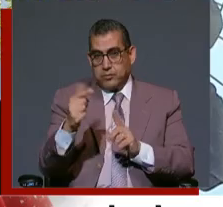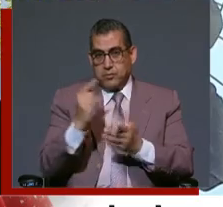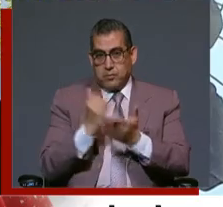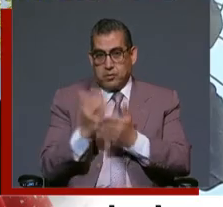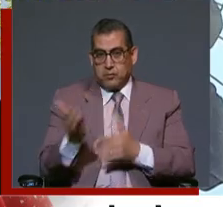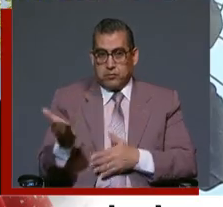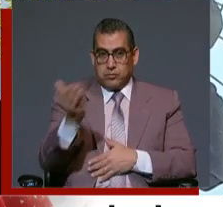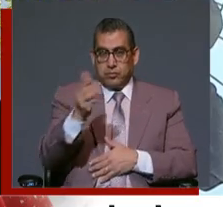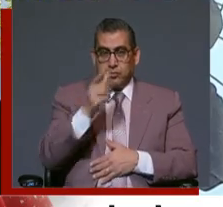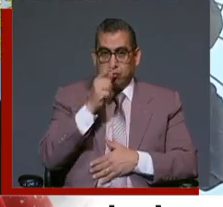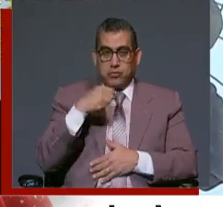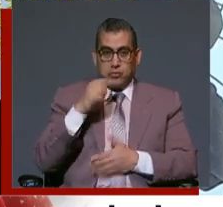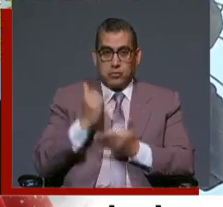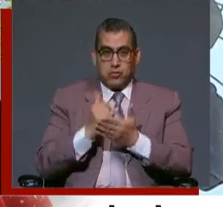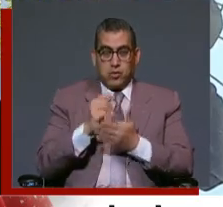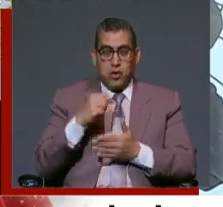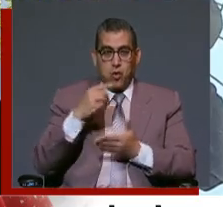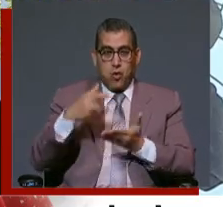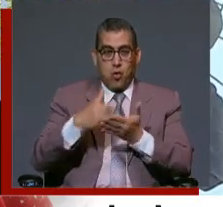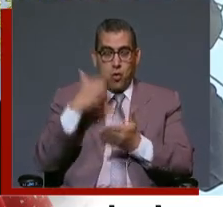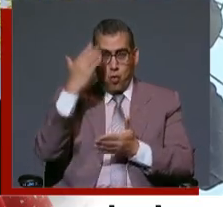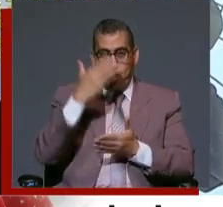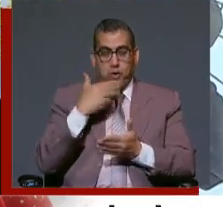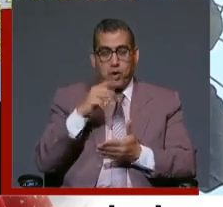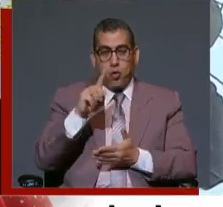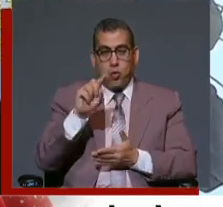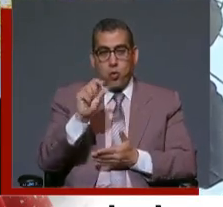بول كاغامي رئيس جمهورية رواندا،